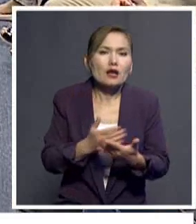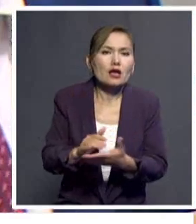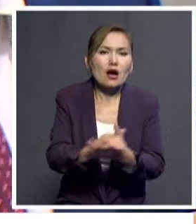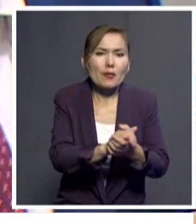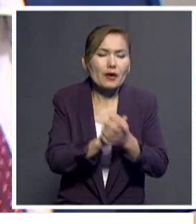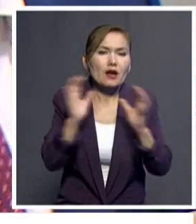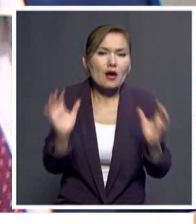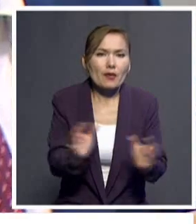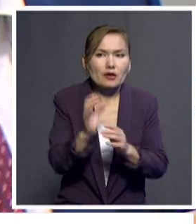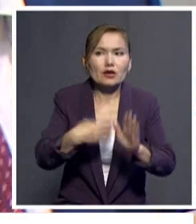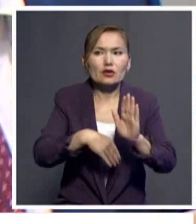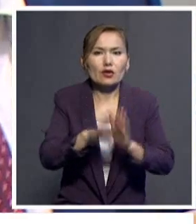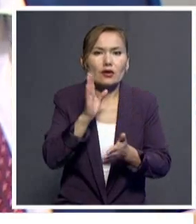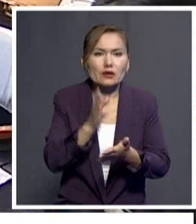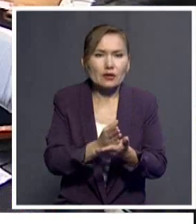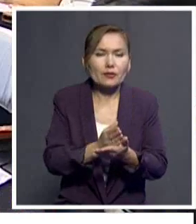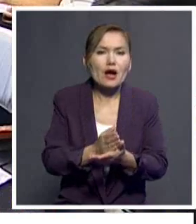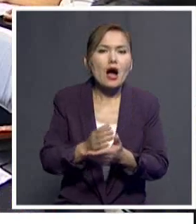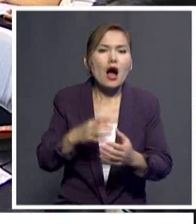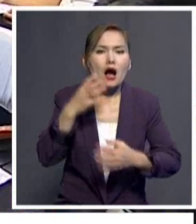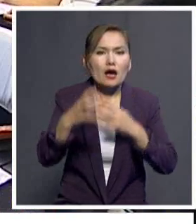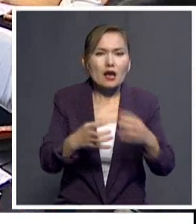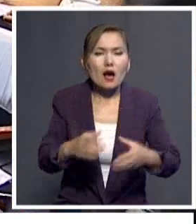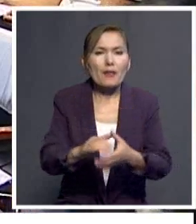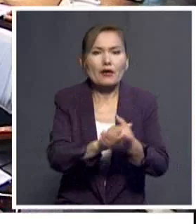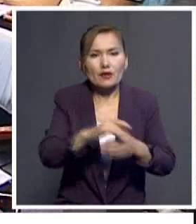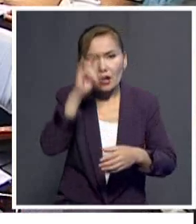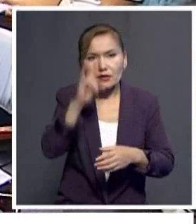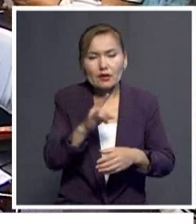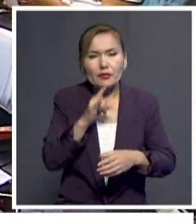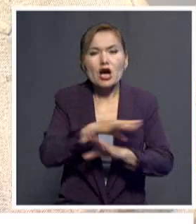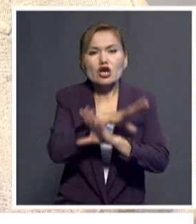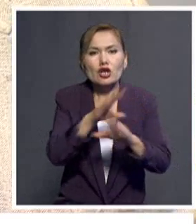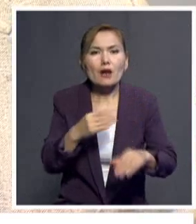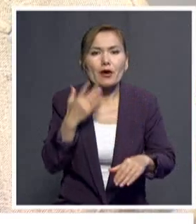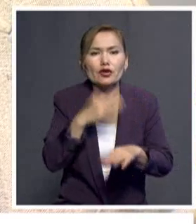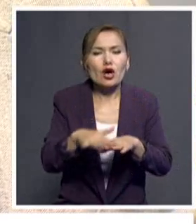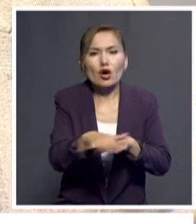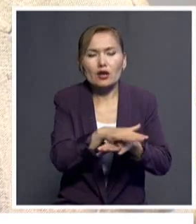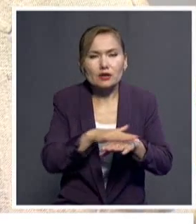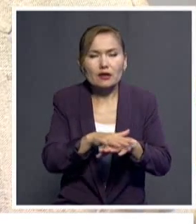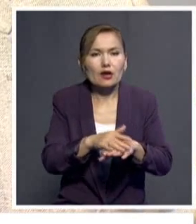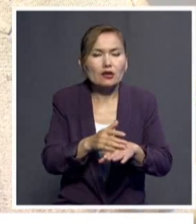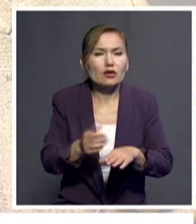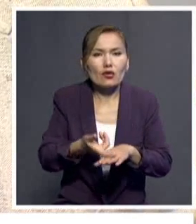қатынасты бұрынғысынан да жақсарта түспек. Халықаралық қауымдастық та Қазақстандағы жалпыұлттық бірліктің әмбебап